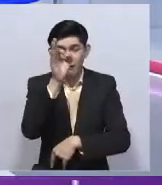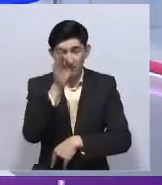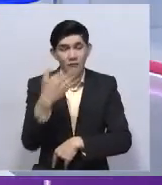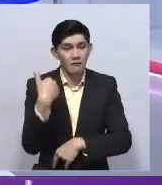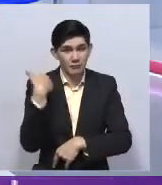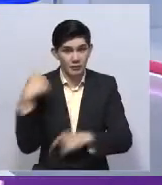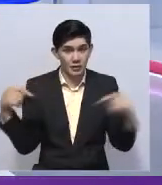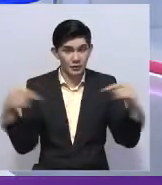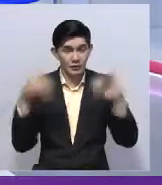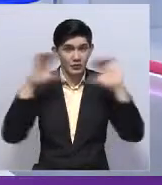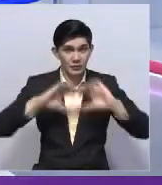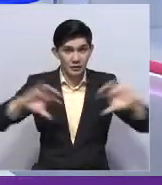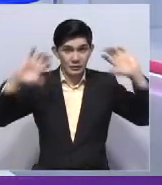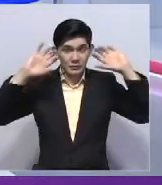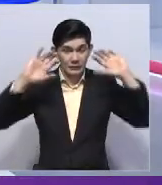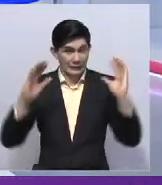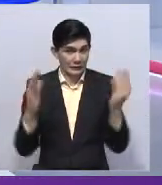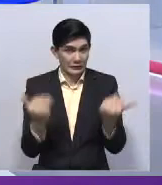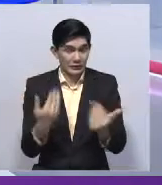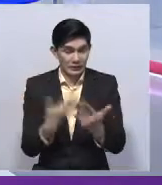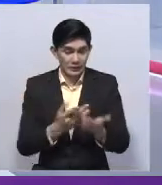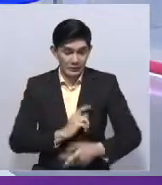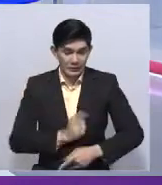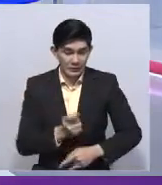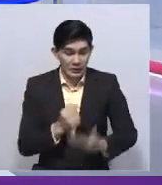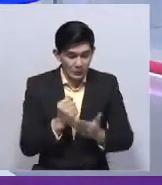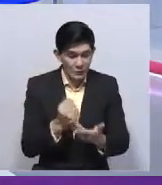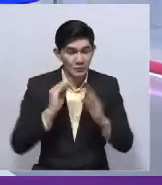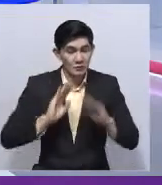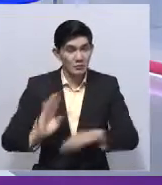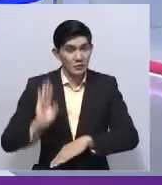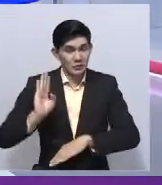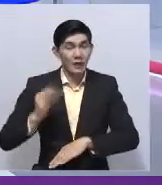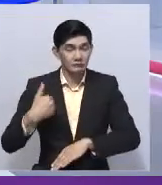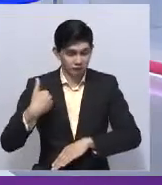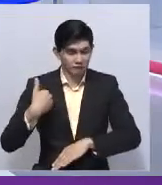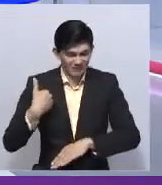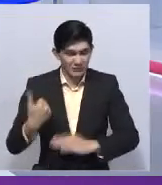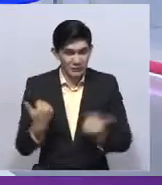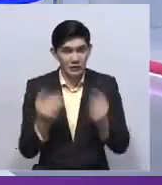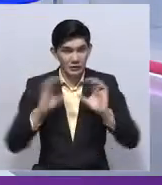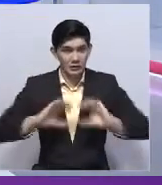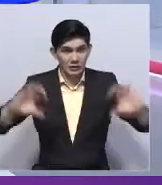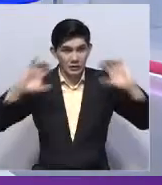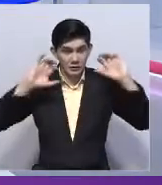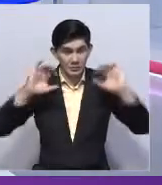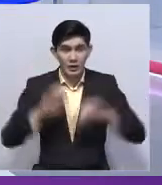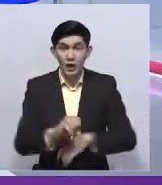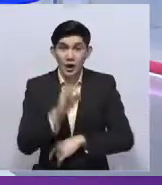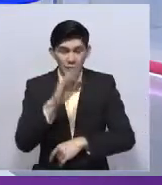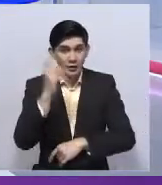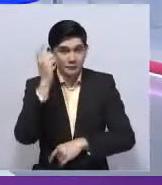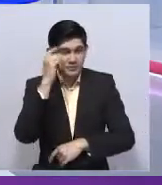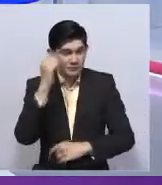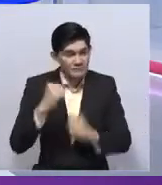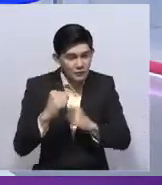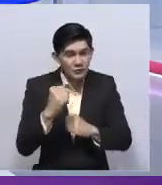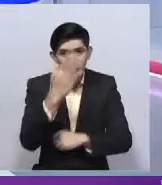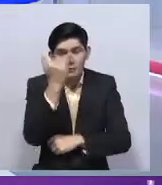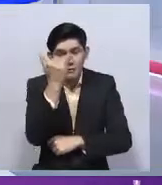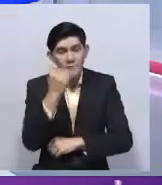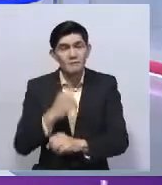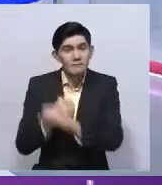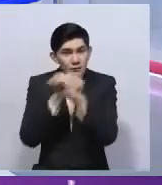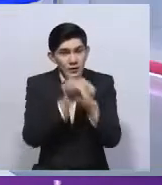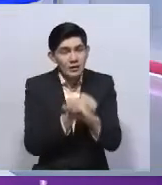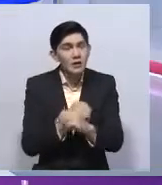องให้รัฐบาลเนี่ยจ่ายค่าเสียหายให้กับภาคเอกชนนะคะในขณะที่รัฐบาลชุดนี้ก็ได้มีการตั้งหลักสู้เพื่อที่